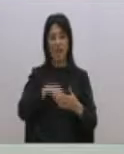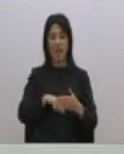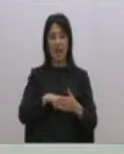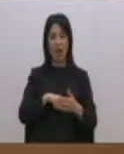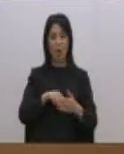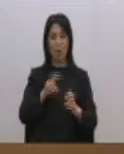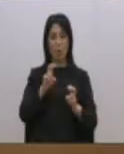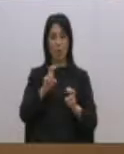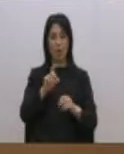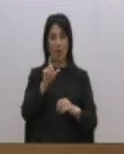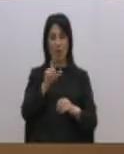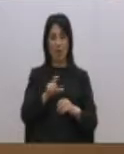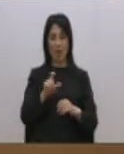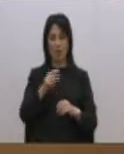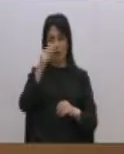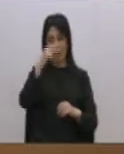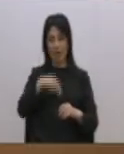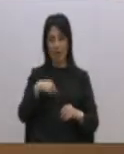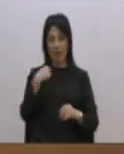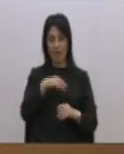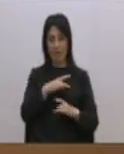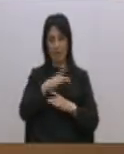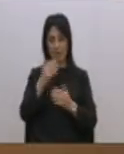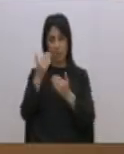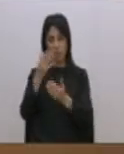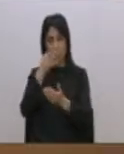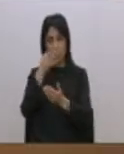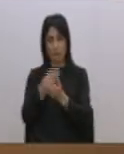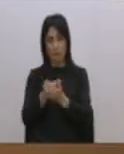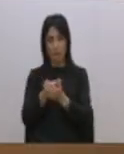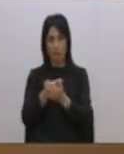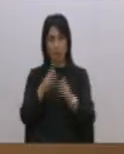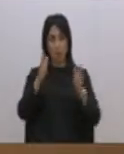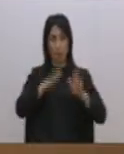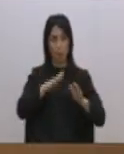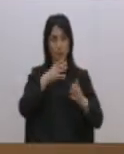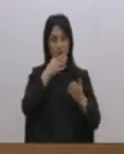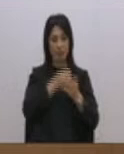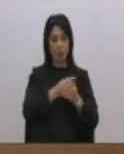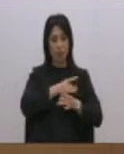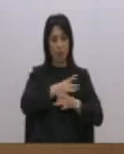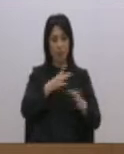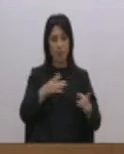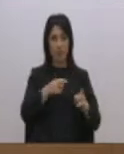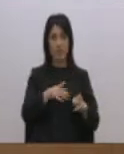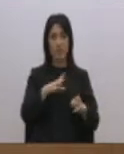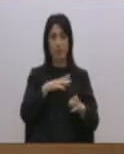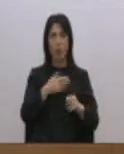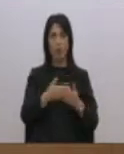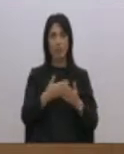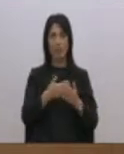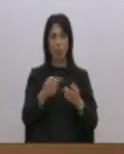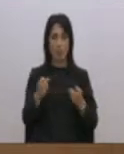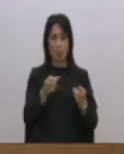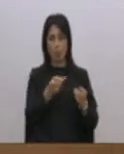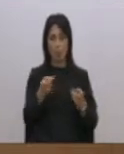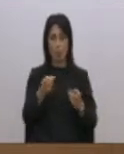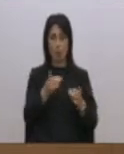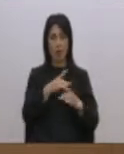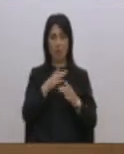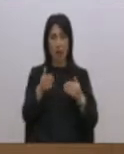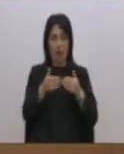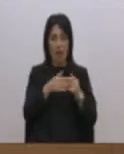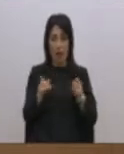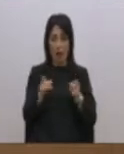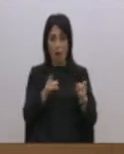წამსის შესაბამისად, ანუ ქრისტიანებს ქრისტიანულ დღესასწაულზე, ხოლო მუსლიმებს მუსლიმურ დღესასწაულზე, ეს იყო თქვათ ორივე დღესასწაულზე ახლოს იყო